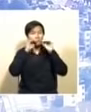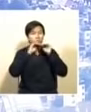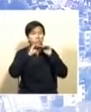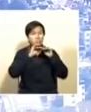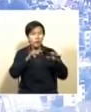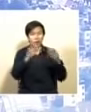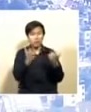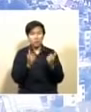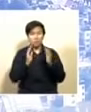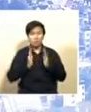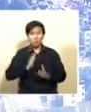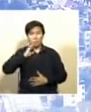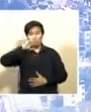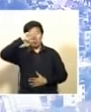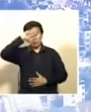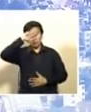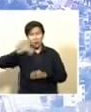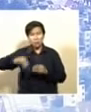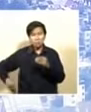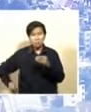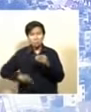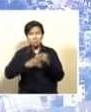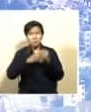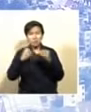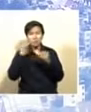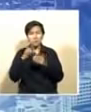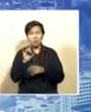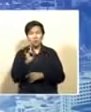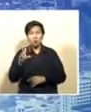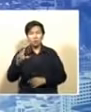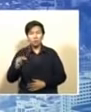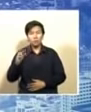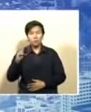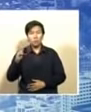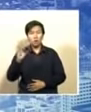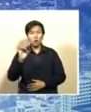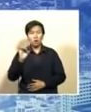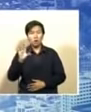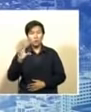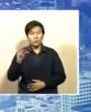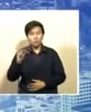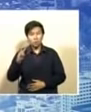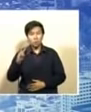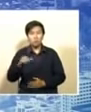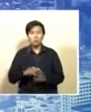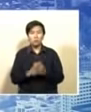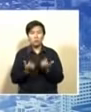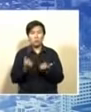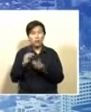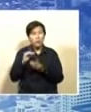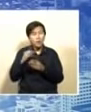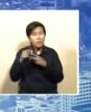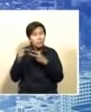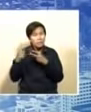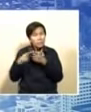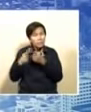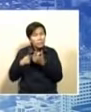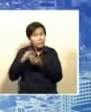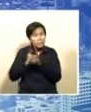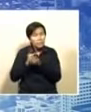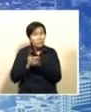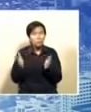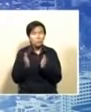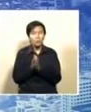ล้วเป็นผู้ป่วยสะสมของวันนี้ก็คือ1524 รายนะครับก็จะเห็นนะ